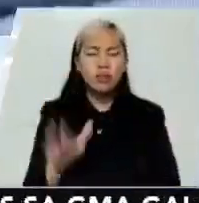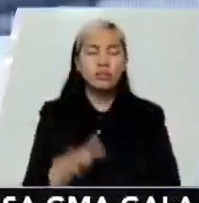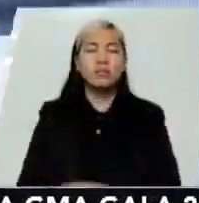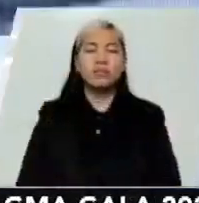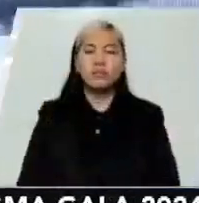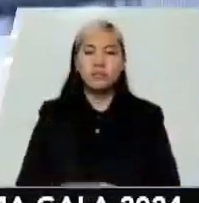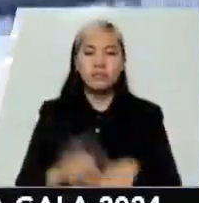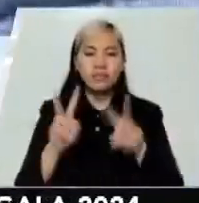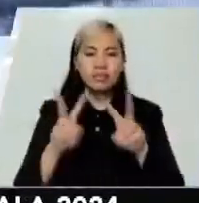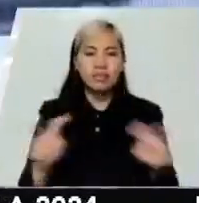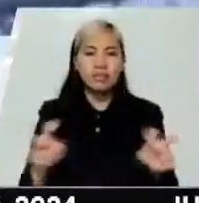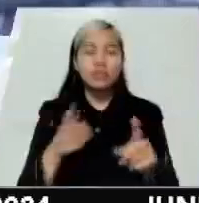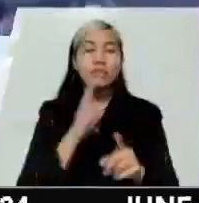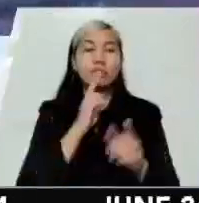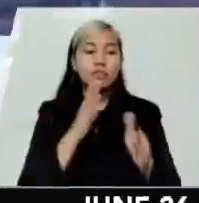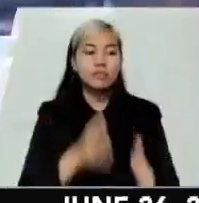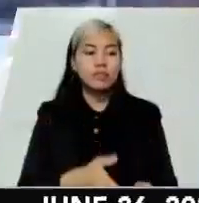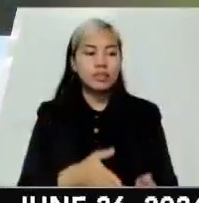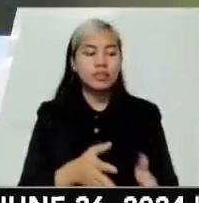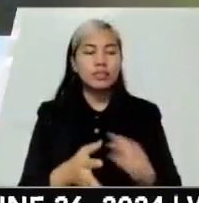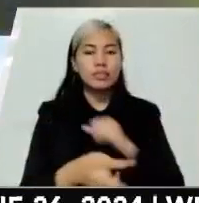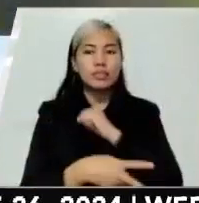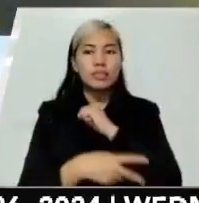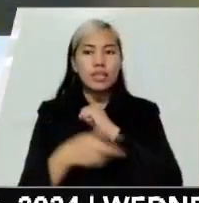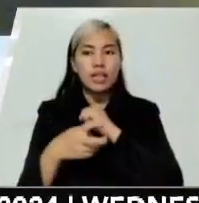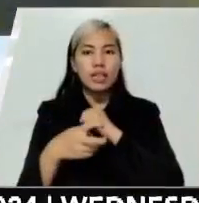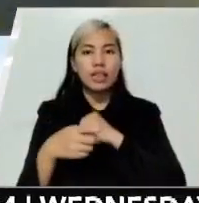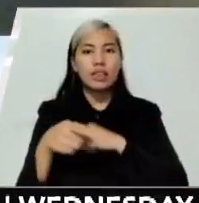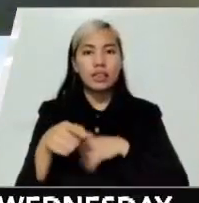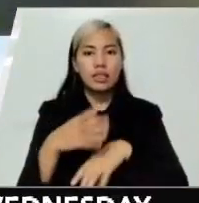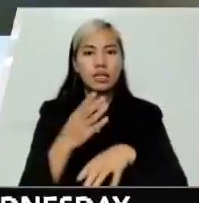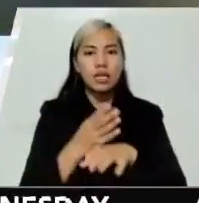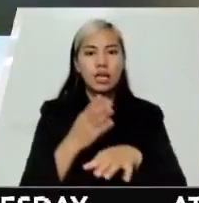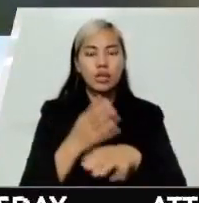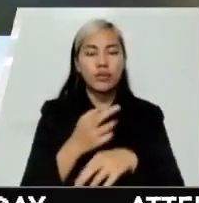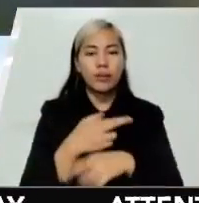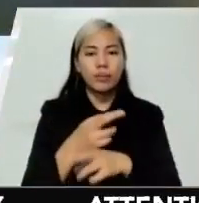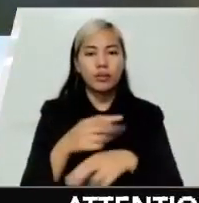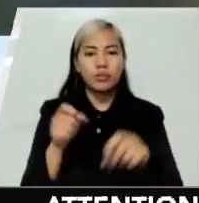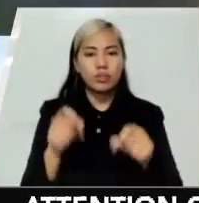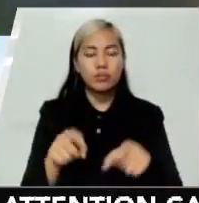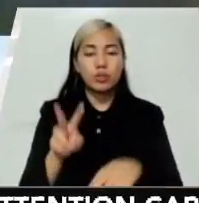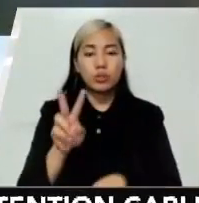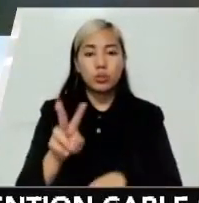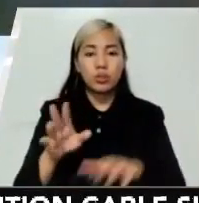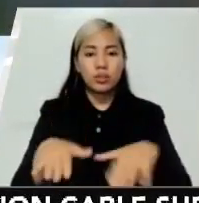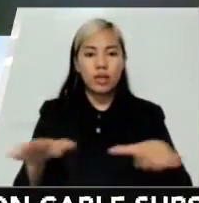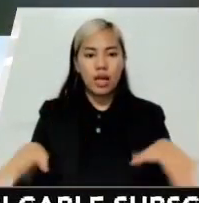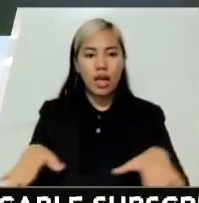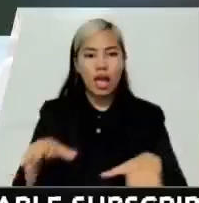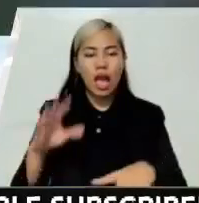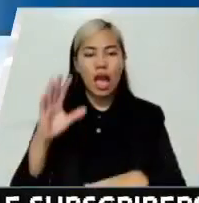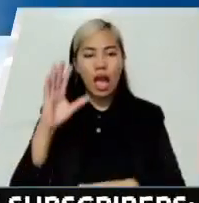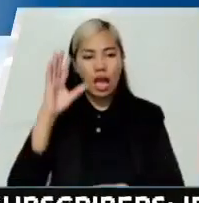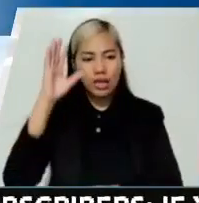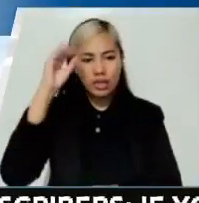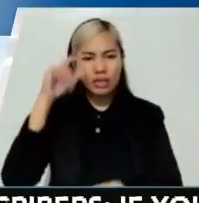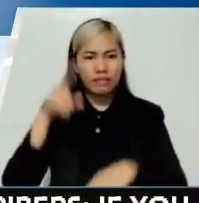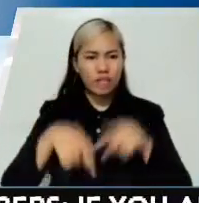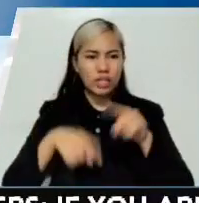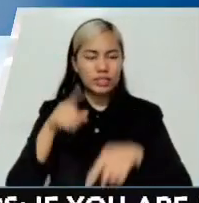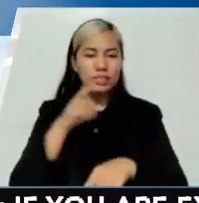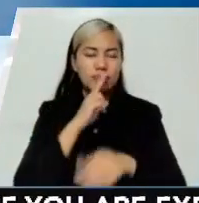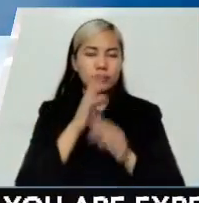sospek ang kotse mula sa isang repair shop. Ang dalawang bata, anak raw ng kaibigan ng sospek. Iginit ng sospek